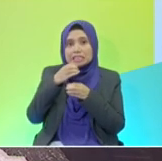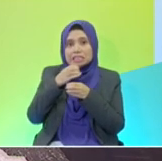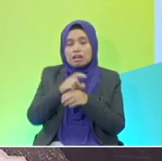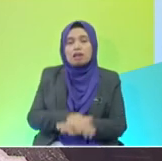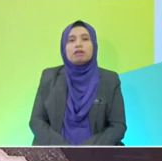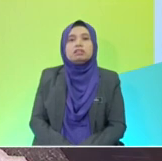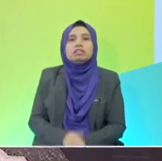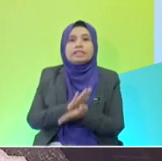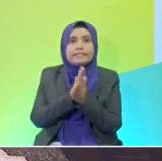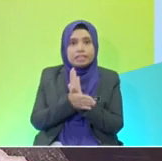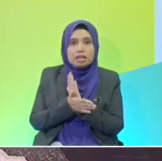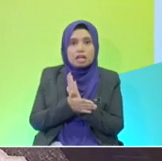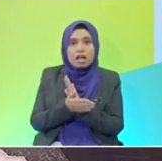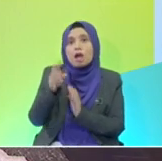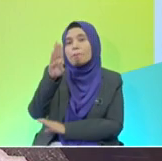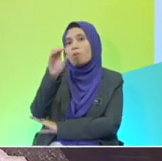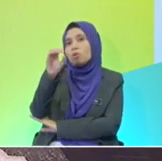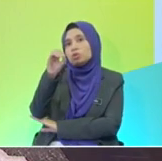jadi kebocoran